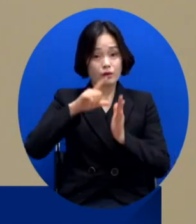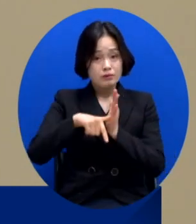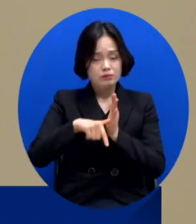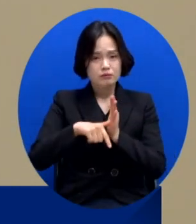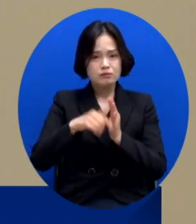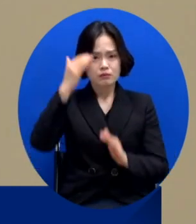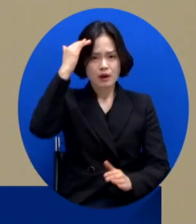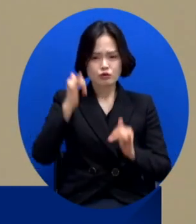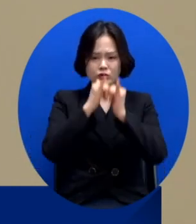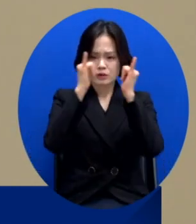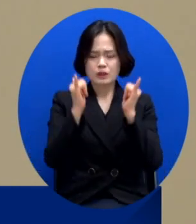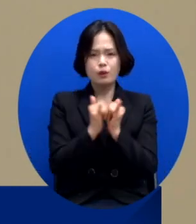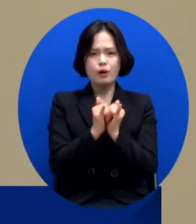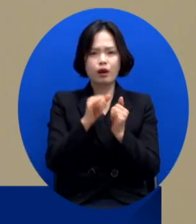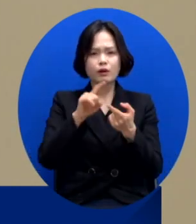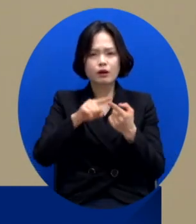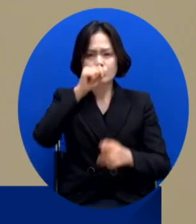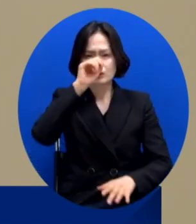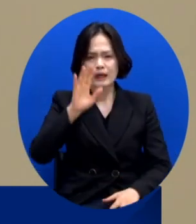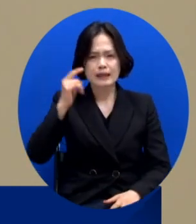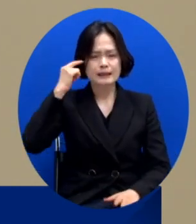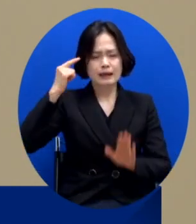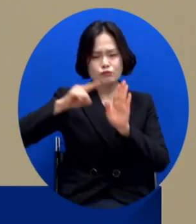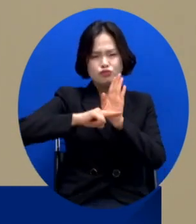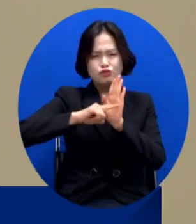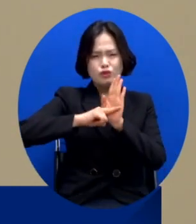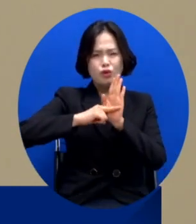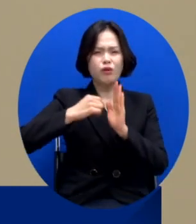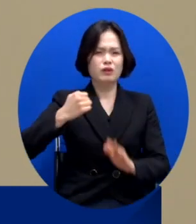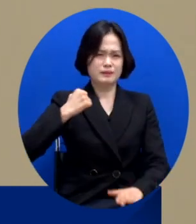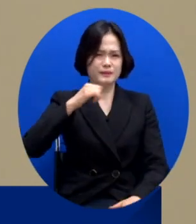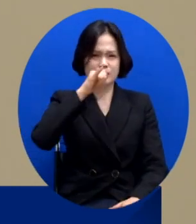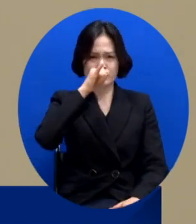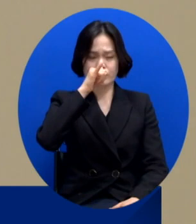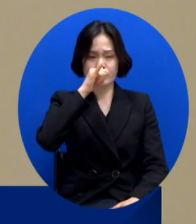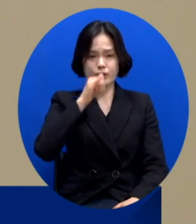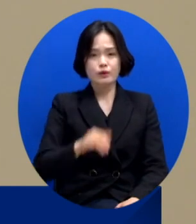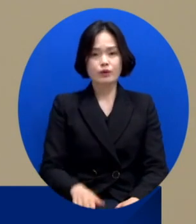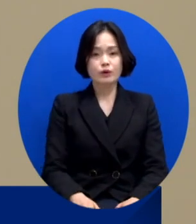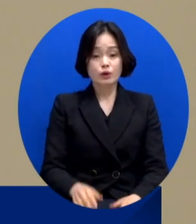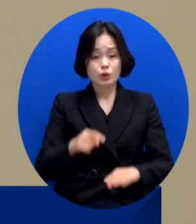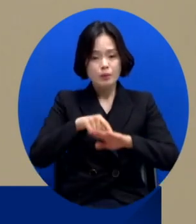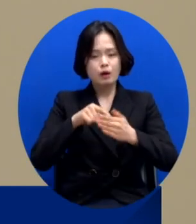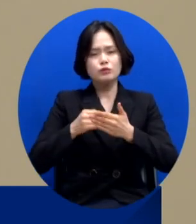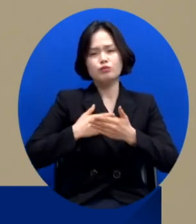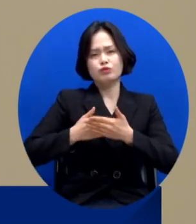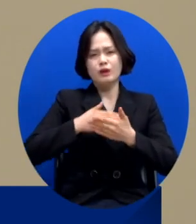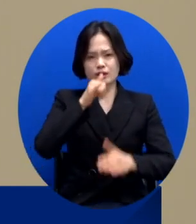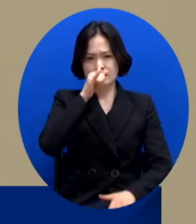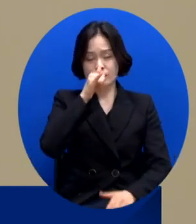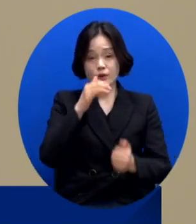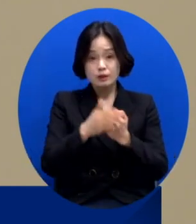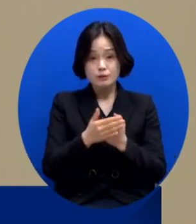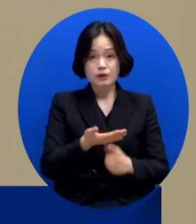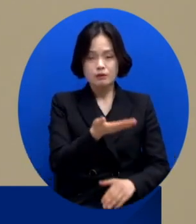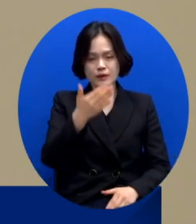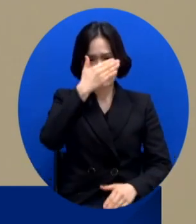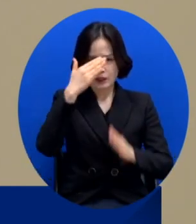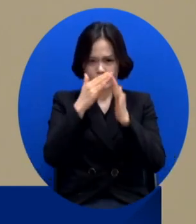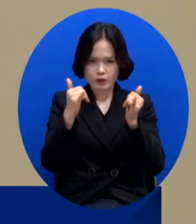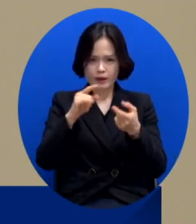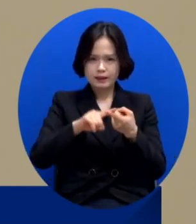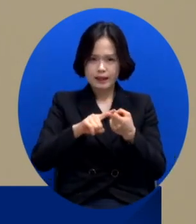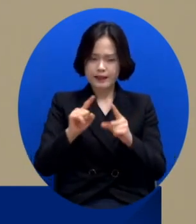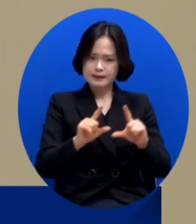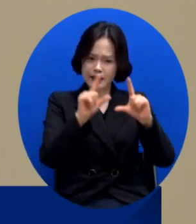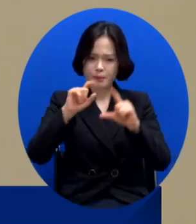보고 있어 삶의 만족도 날잡고 침지 상태도 더 불안 정했습니다 청년들의 삶의 현실에 대해서 우리가 좀 더 직접적인 관심을